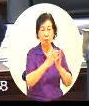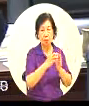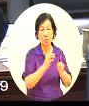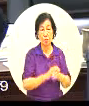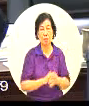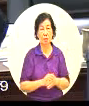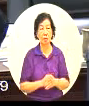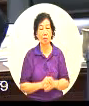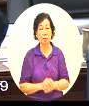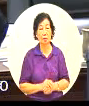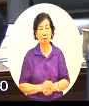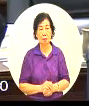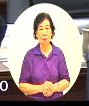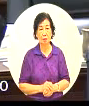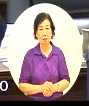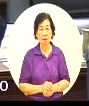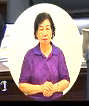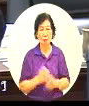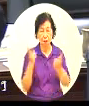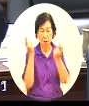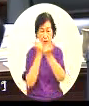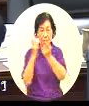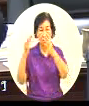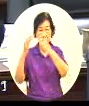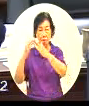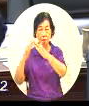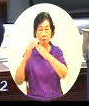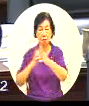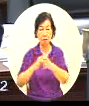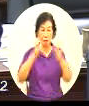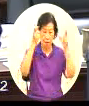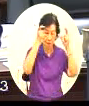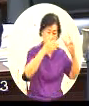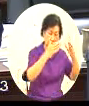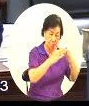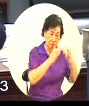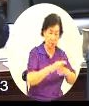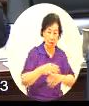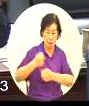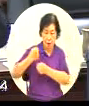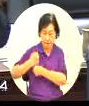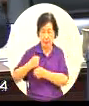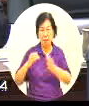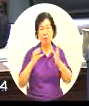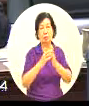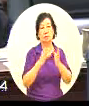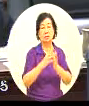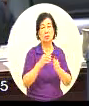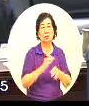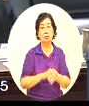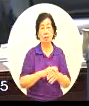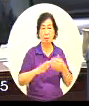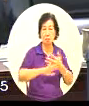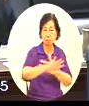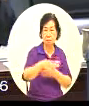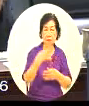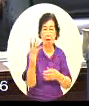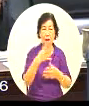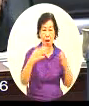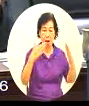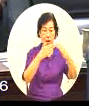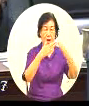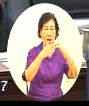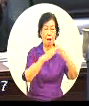六都内底，除台北市、甲高雄市各兵役局呢，其他四都拢已经存兵役